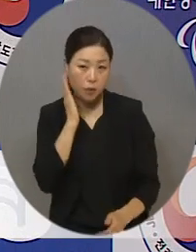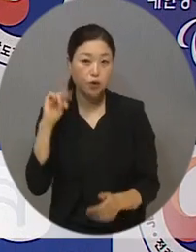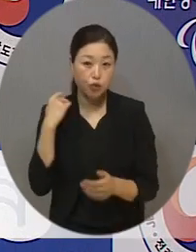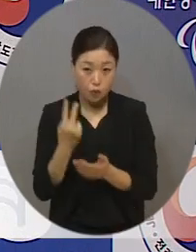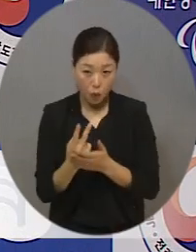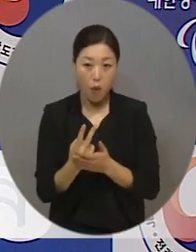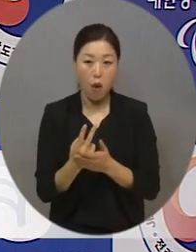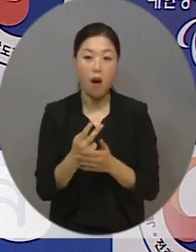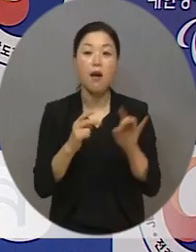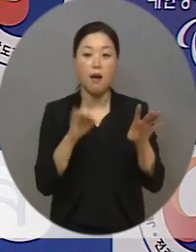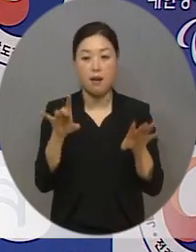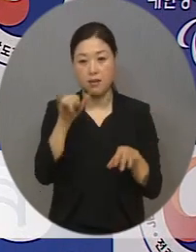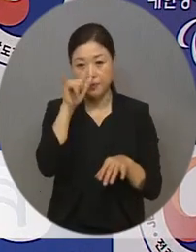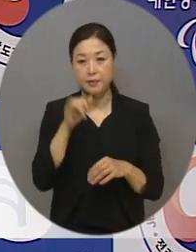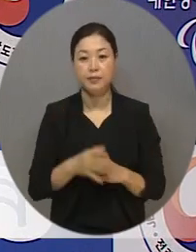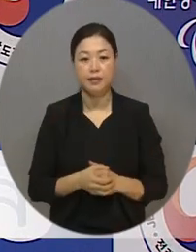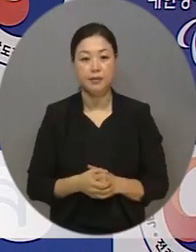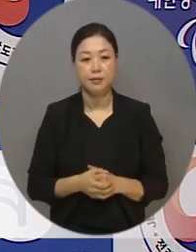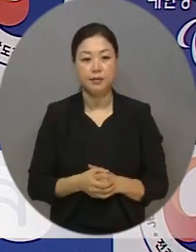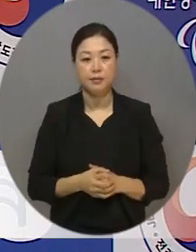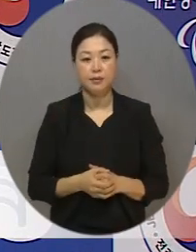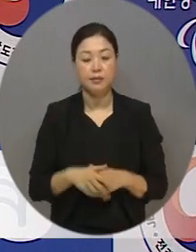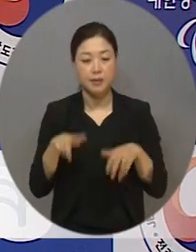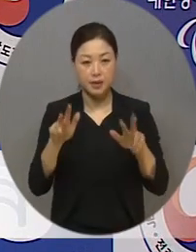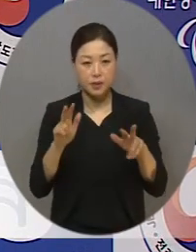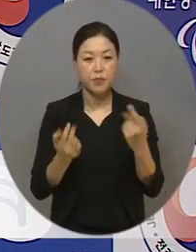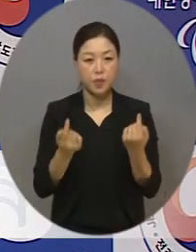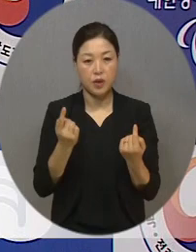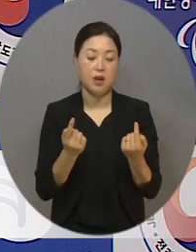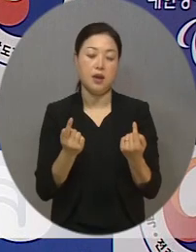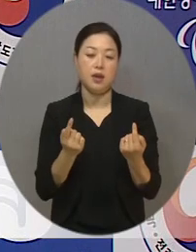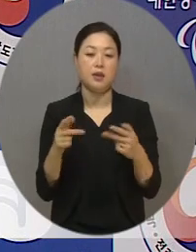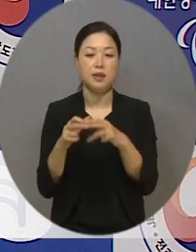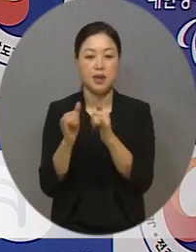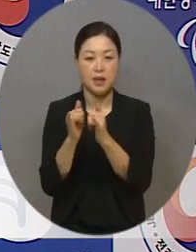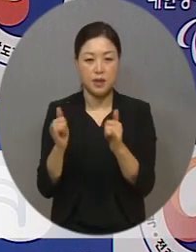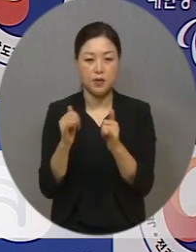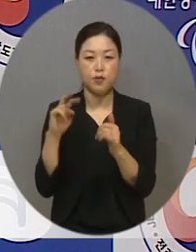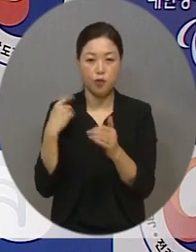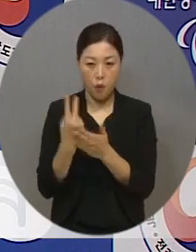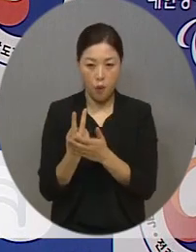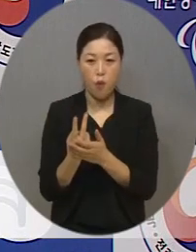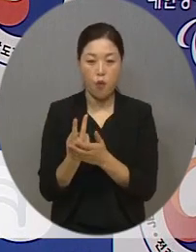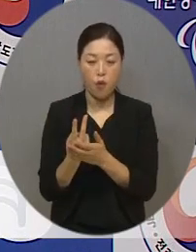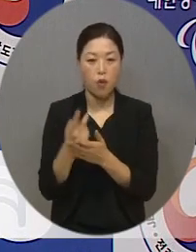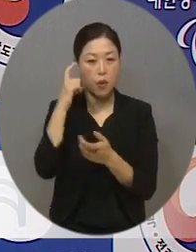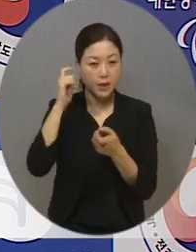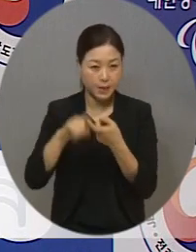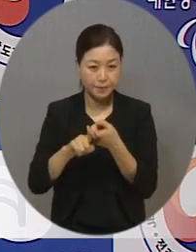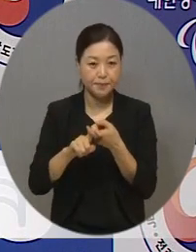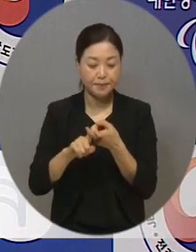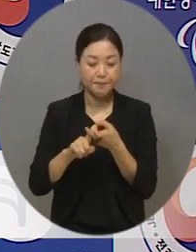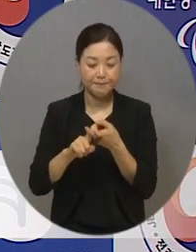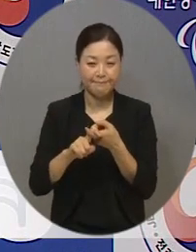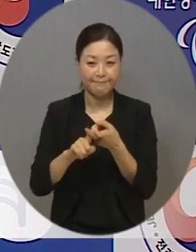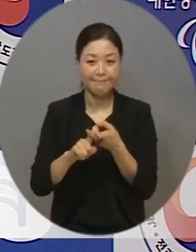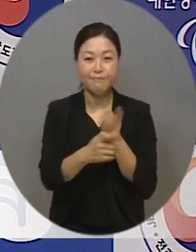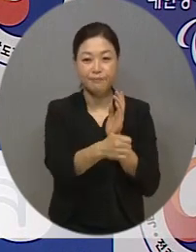따로 또 있거든요. 근데 지금보다는 더 그래도 장애인 유도에 대한 관심을 더